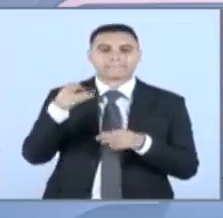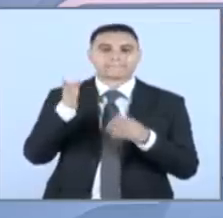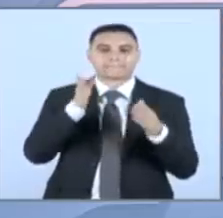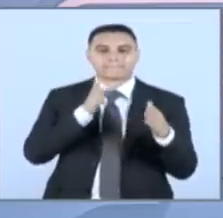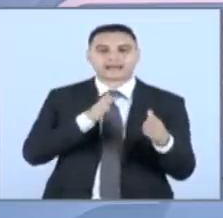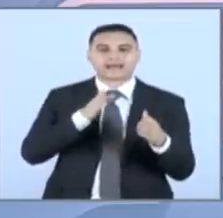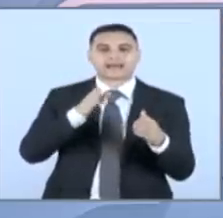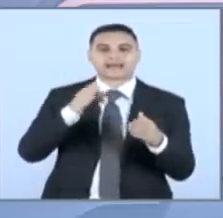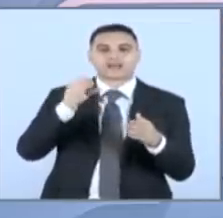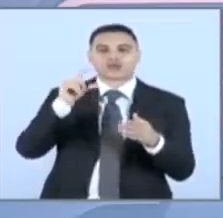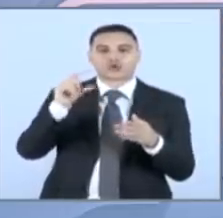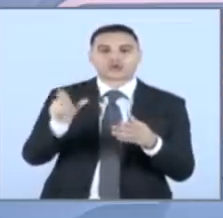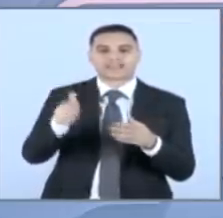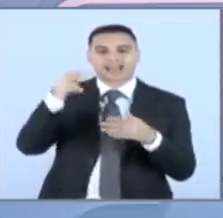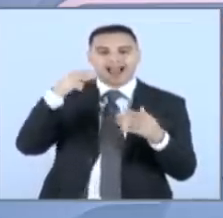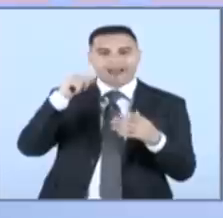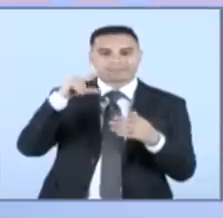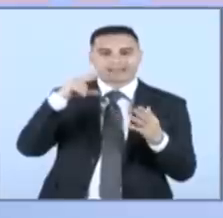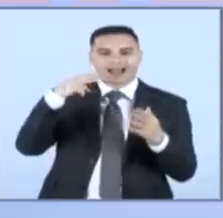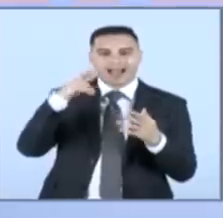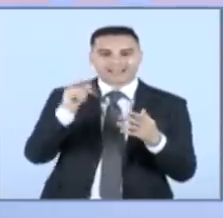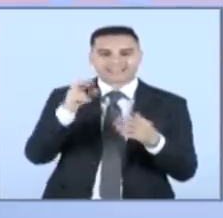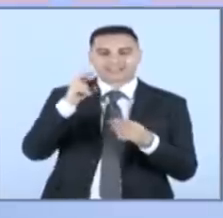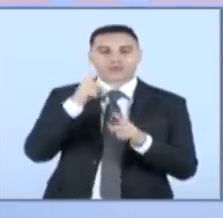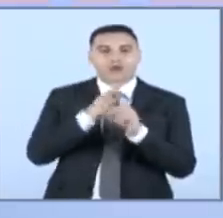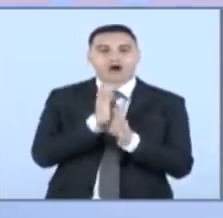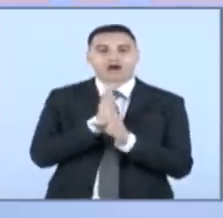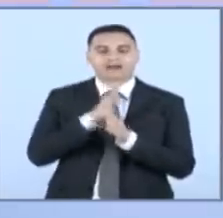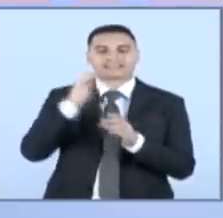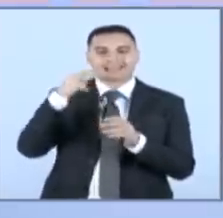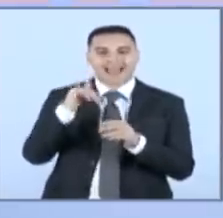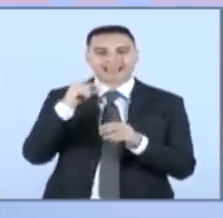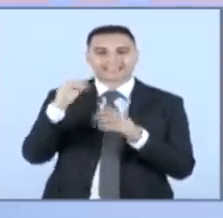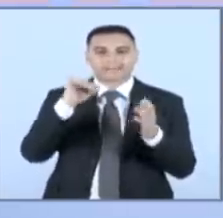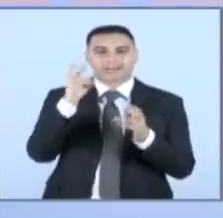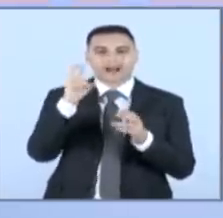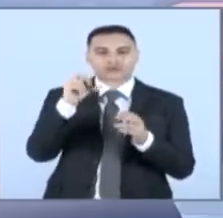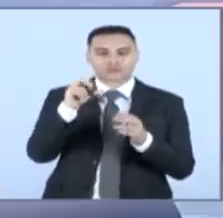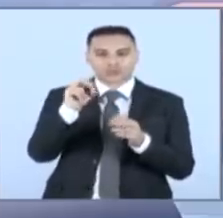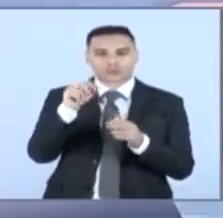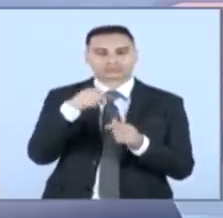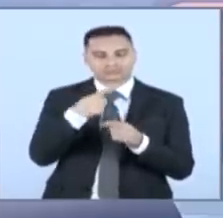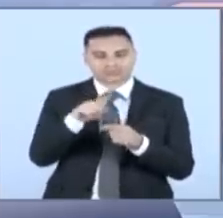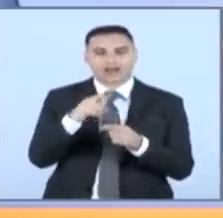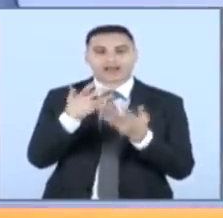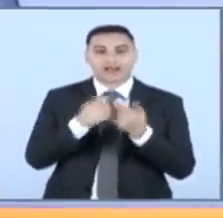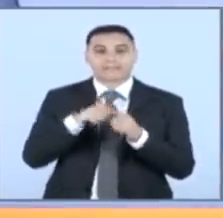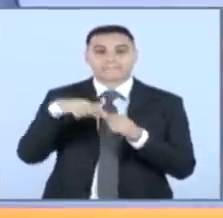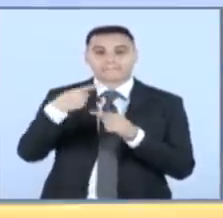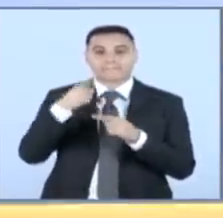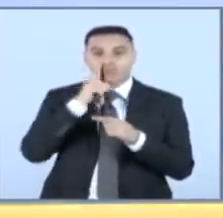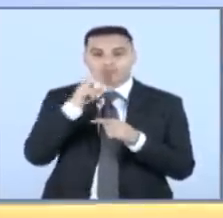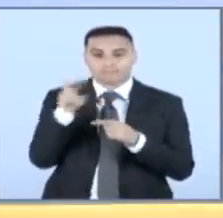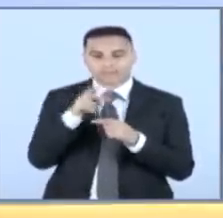تأليف وإخراج سعيد مرزوق. هدف بلا مقابل. مدام منال ومدام مي، مدام